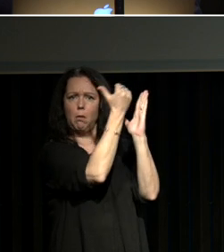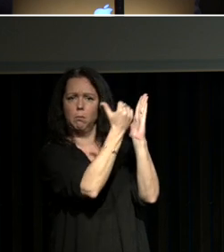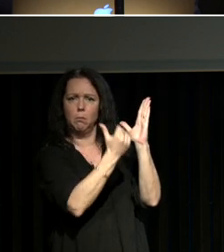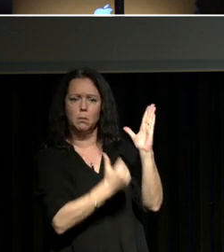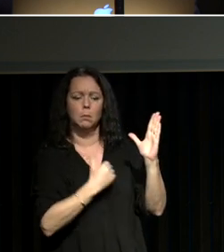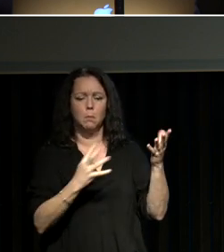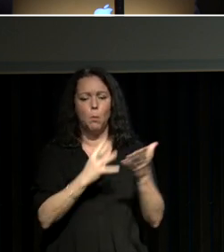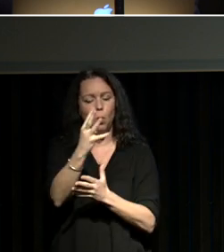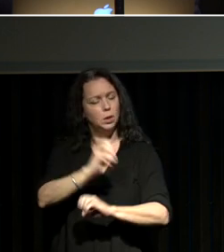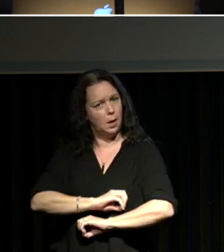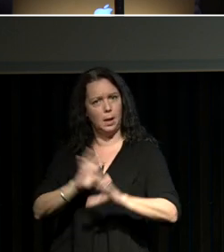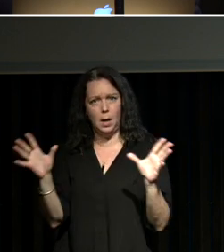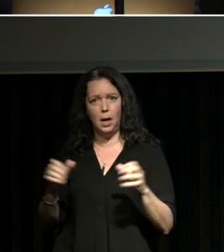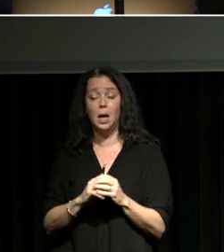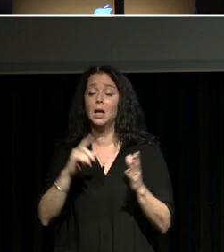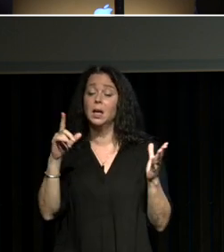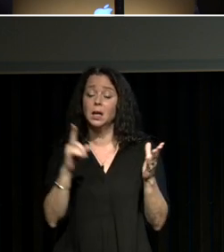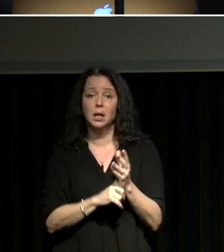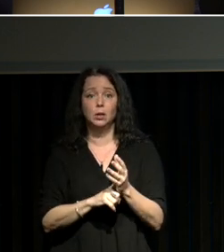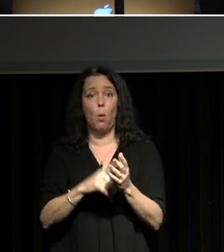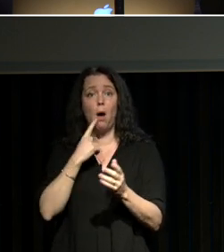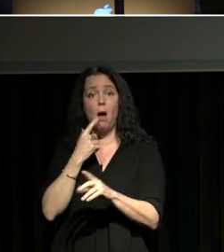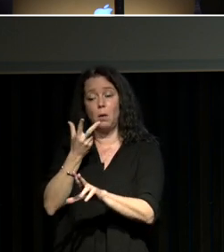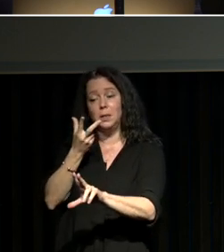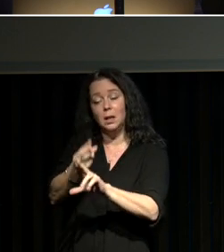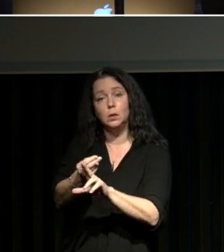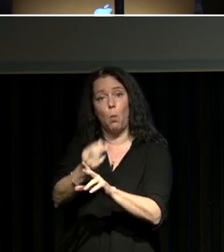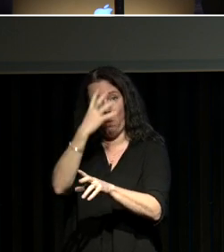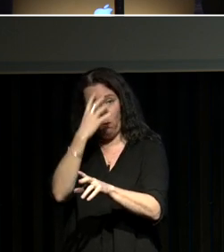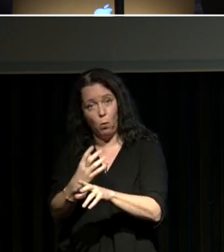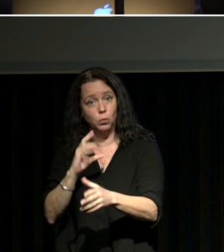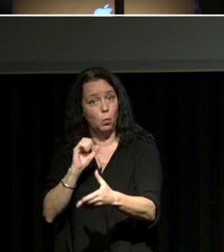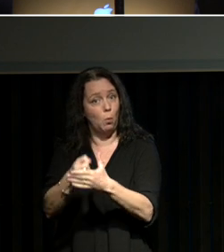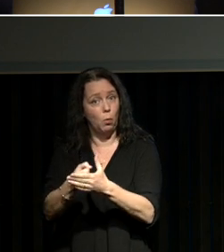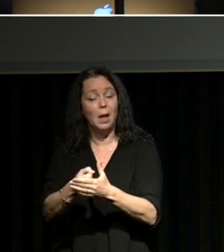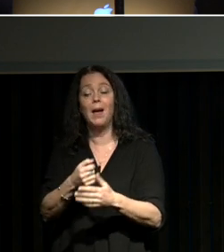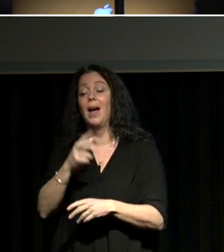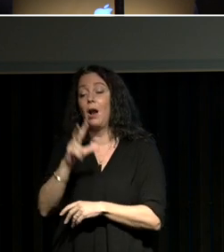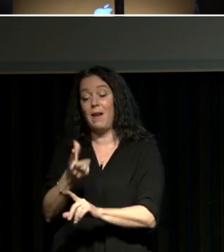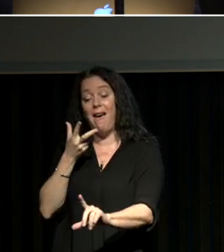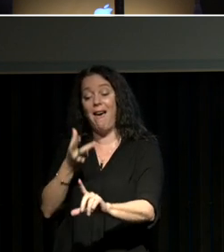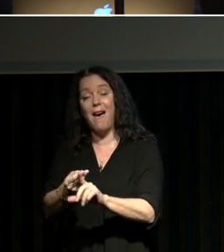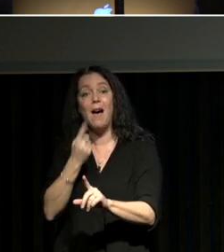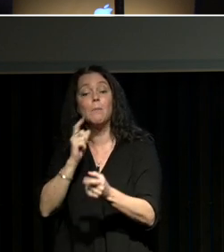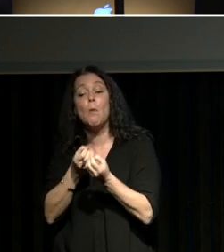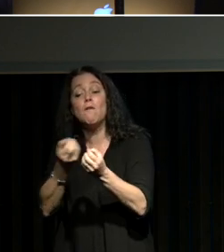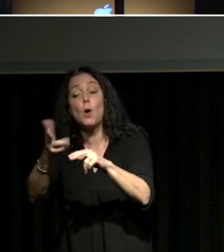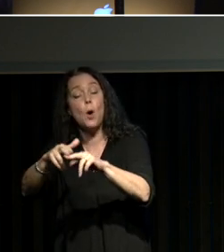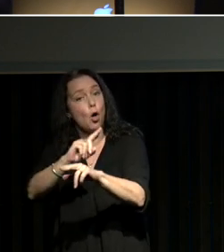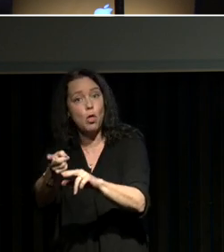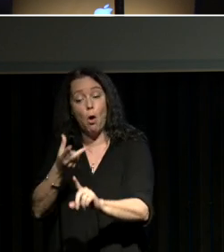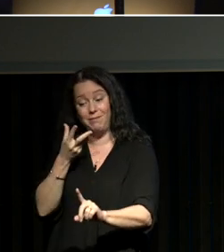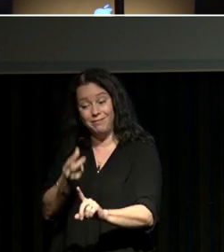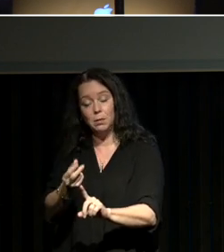un projet très clair, c'est un droit à la sédation profonde et terminale, mais qui n'est pas un geste euthanasique, c'est juste être sûr que les